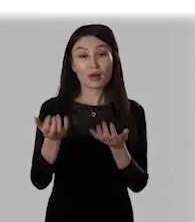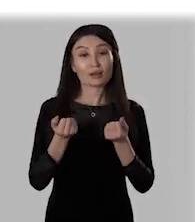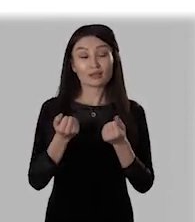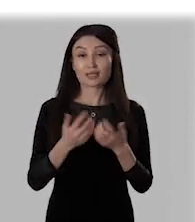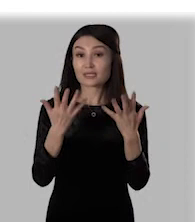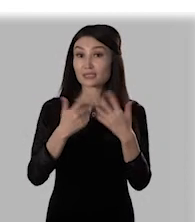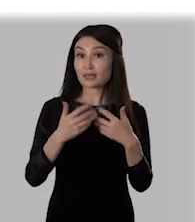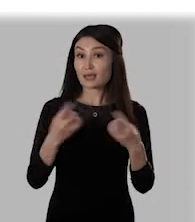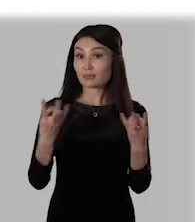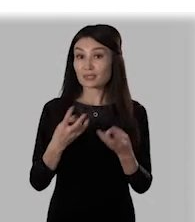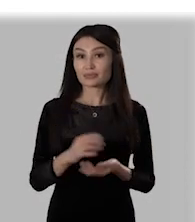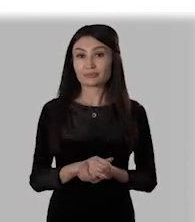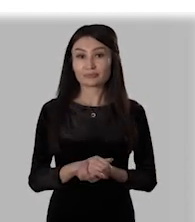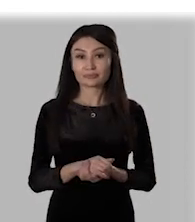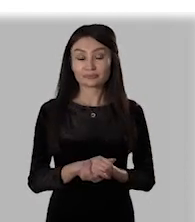Санайбыз.